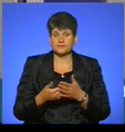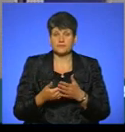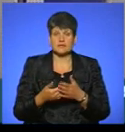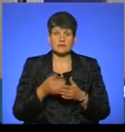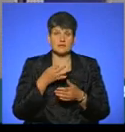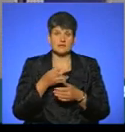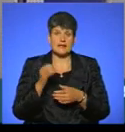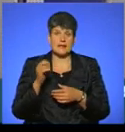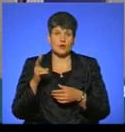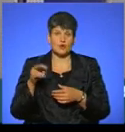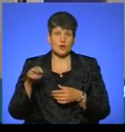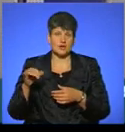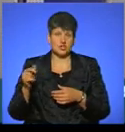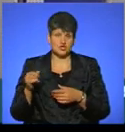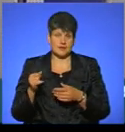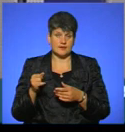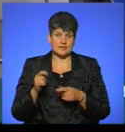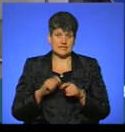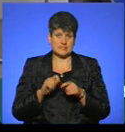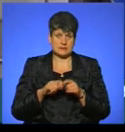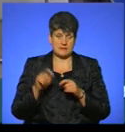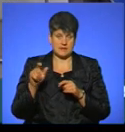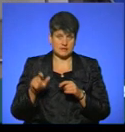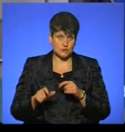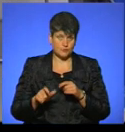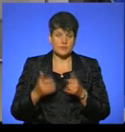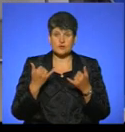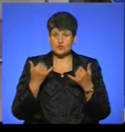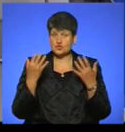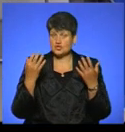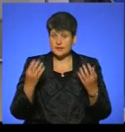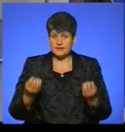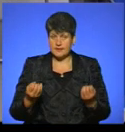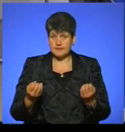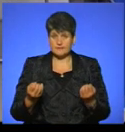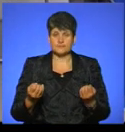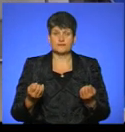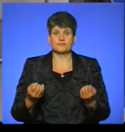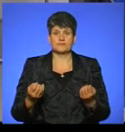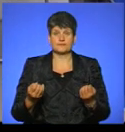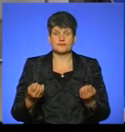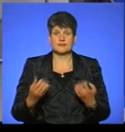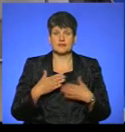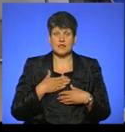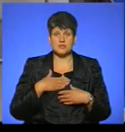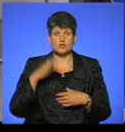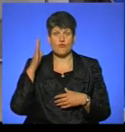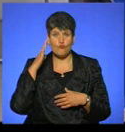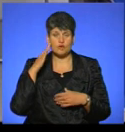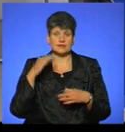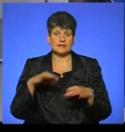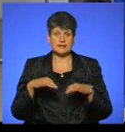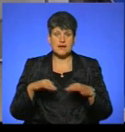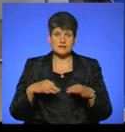екологічною інспекцією, адже на сьогоднішній день наш водний транспорт